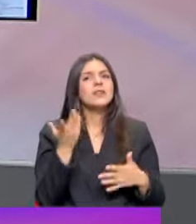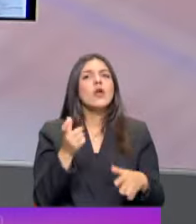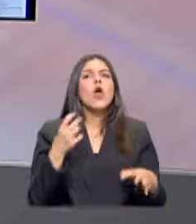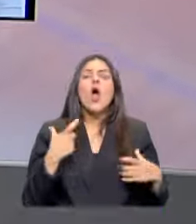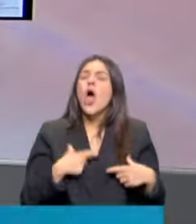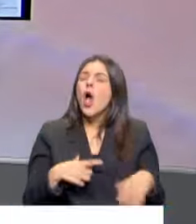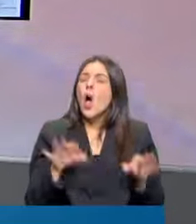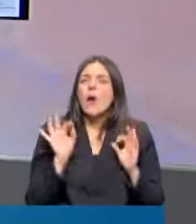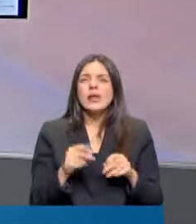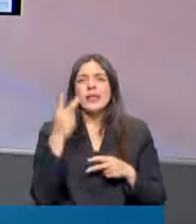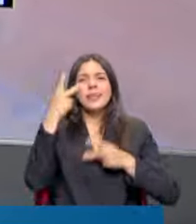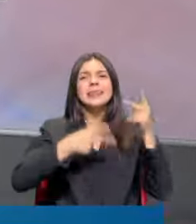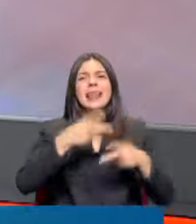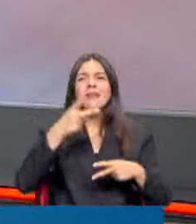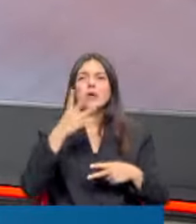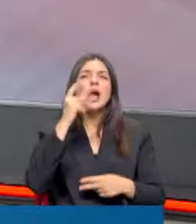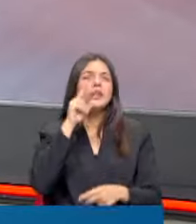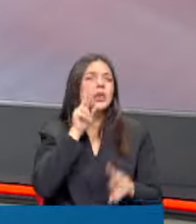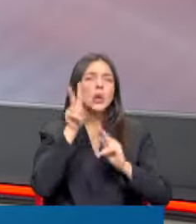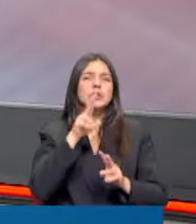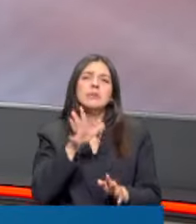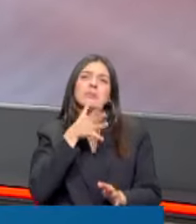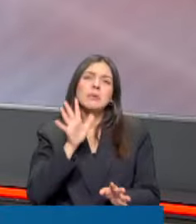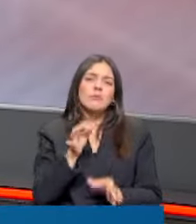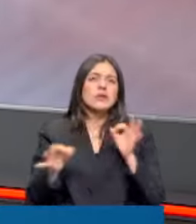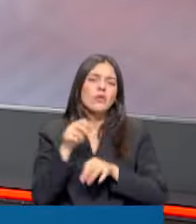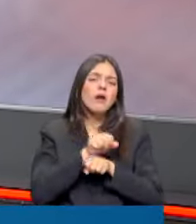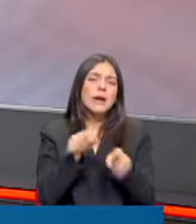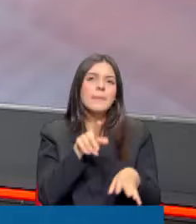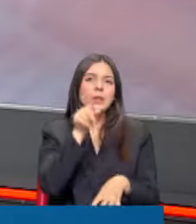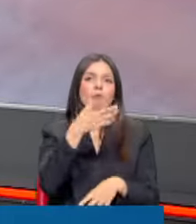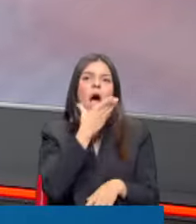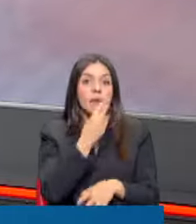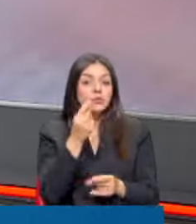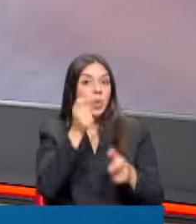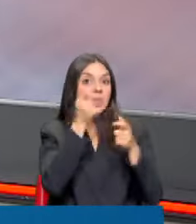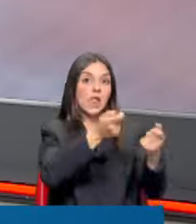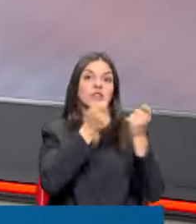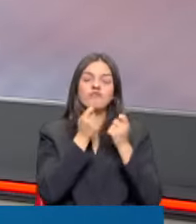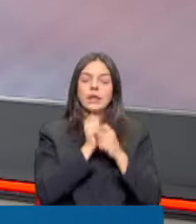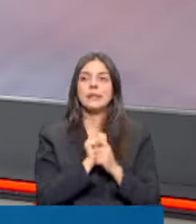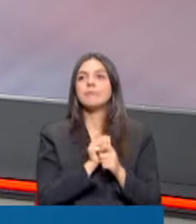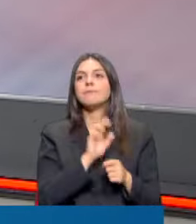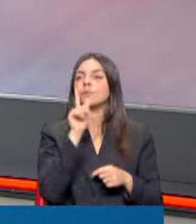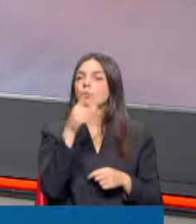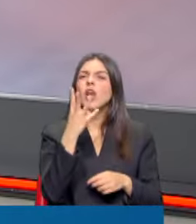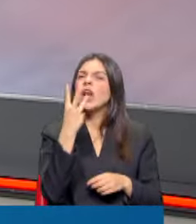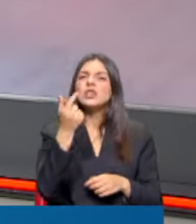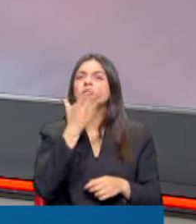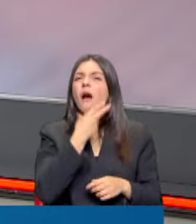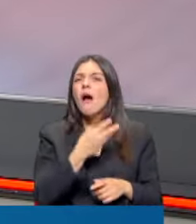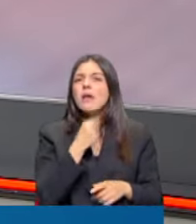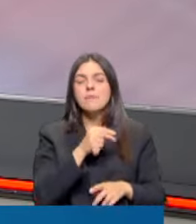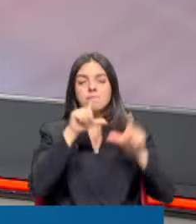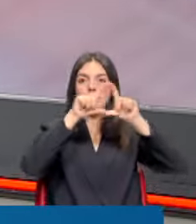Özellikle tabii ki televizyon kanallarının kaçında bunu bulabileceksiniz. Sosyal medyadan bu ayıba çok dikkat çekildi. Bu kaçıncı ayıp